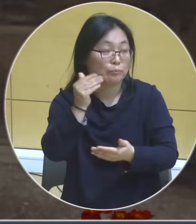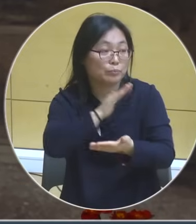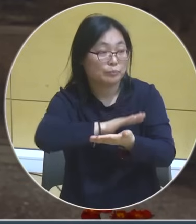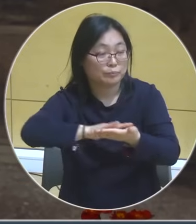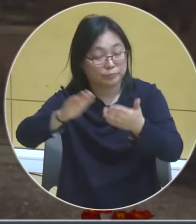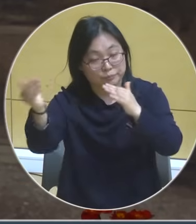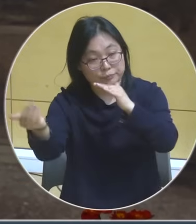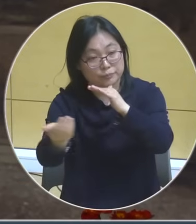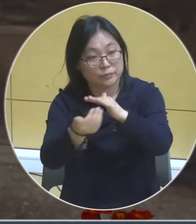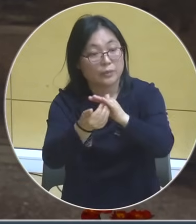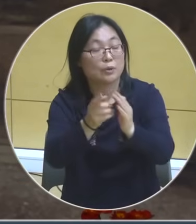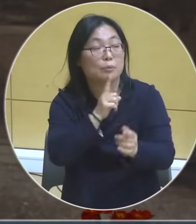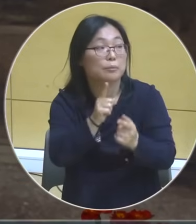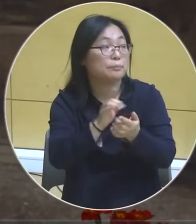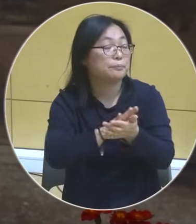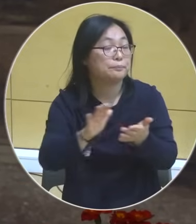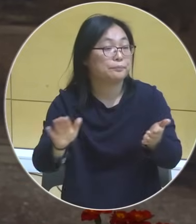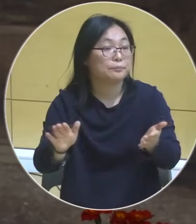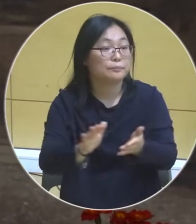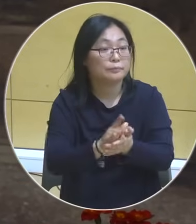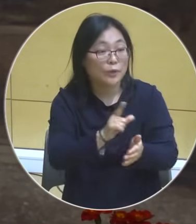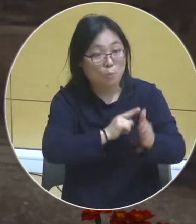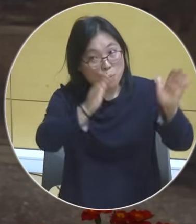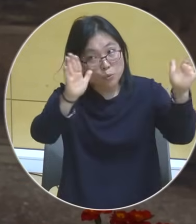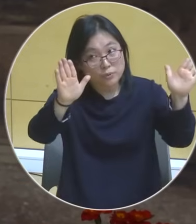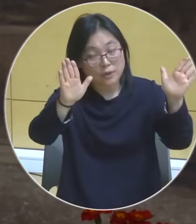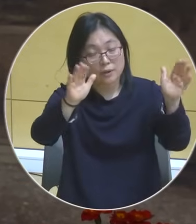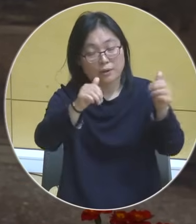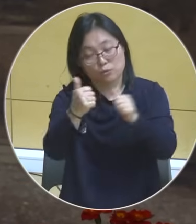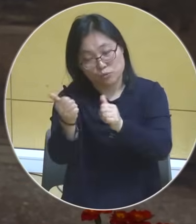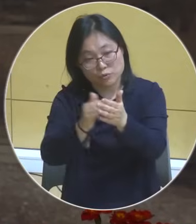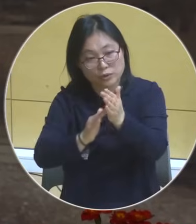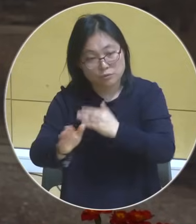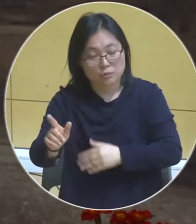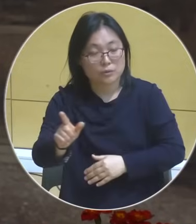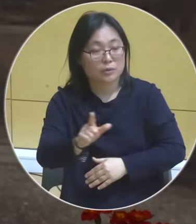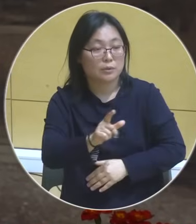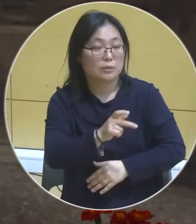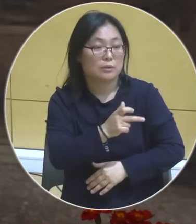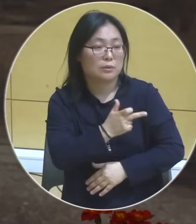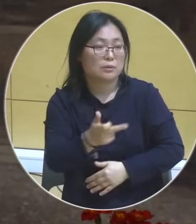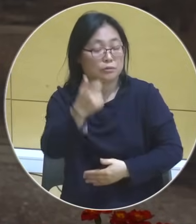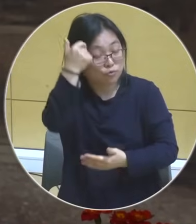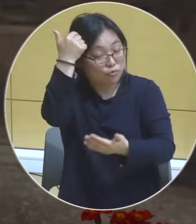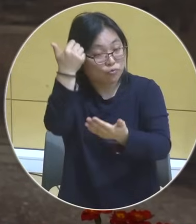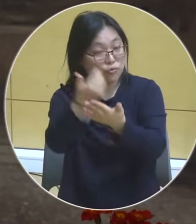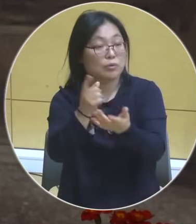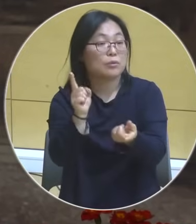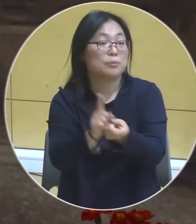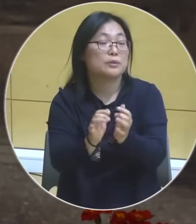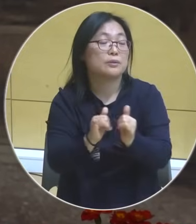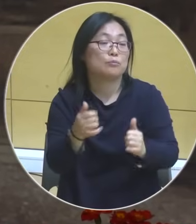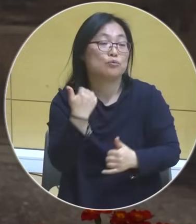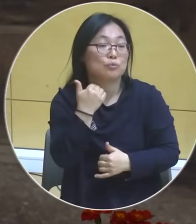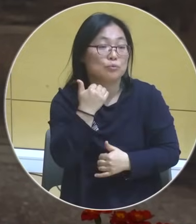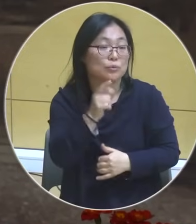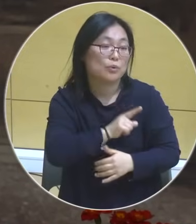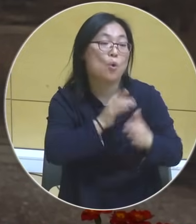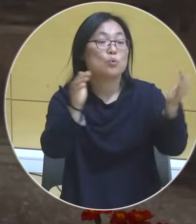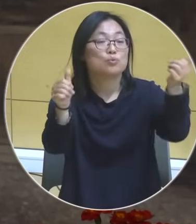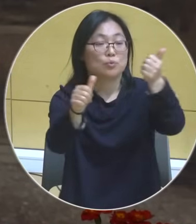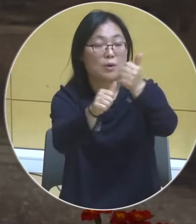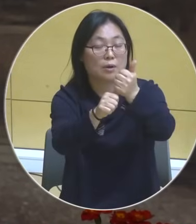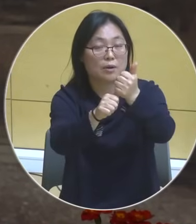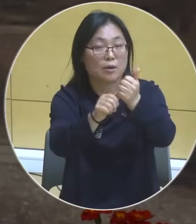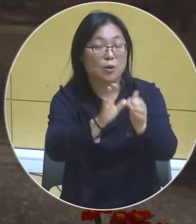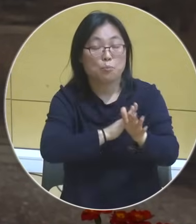말씀합니다. 사실 모세의 죽음 후에 가장 큰 충격을 받는 사람은 여호수아입니다. 그는 모세의